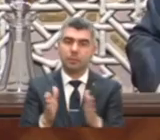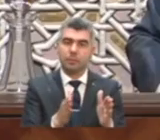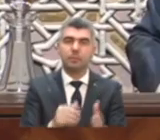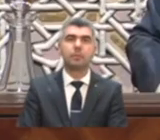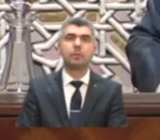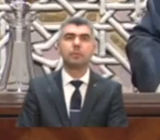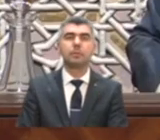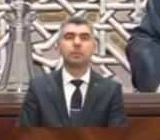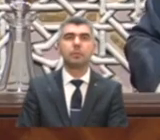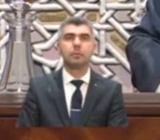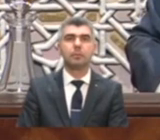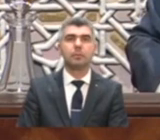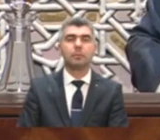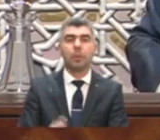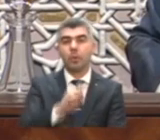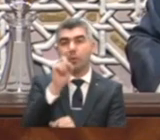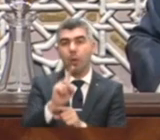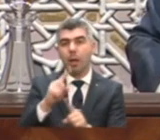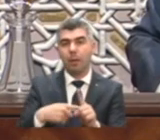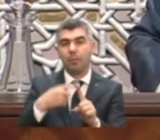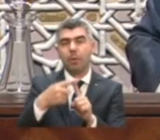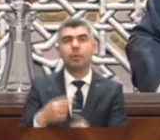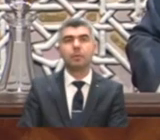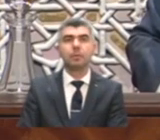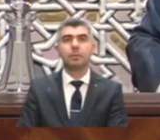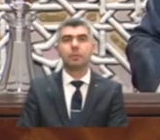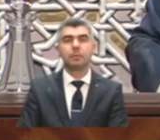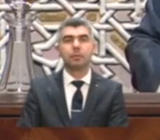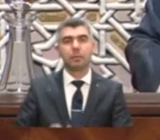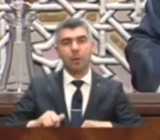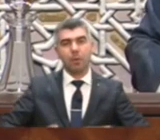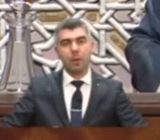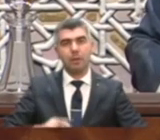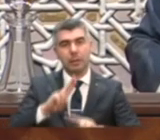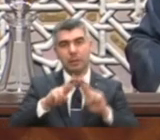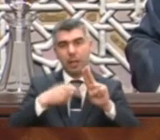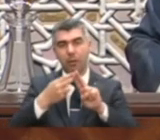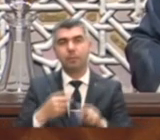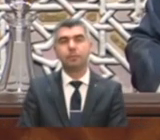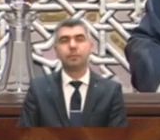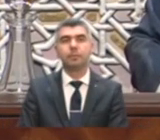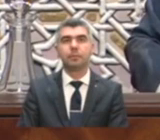هل من تعقيب إضافي آخر سيد الوزير؟